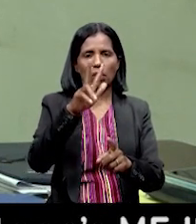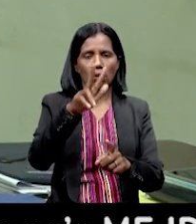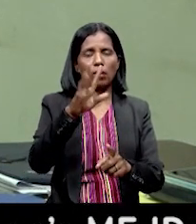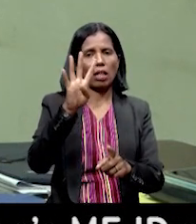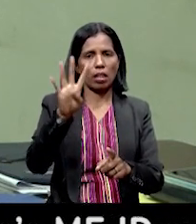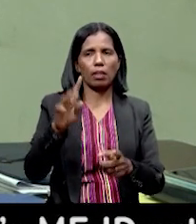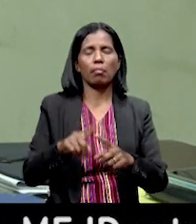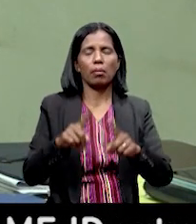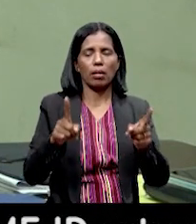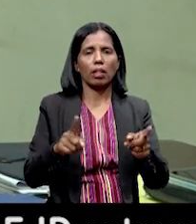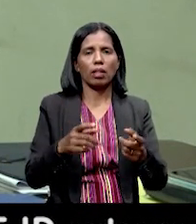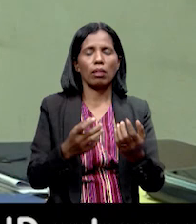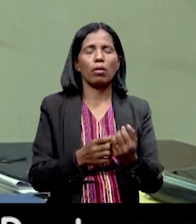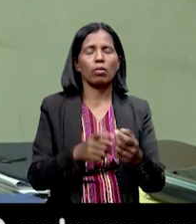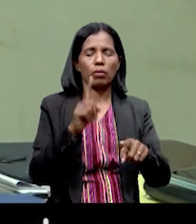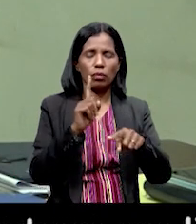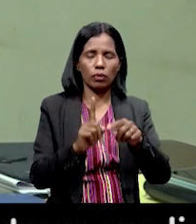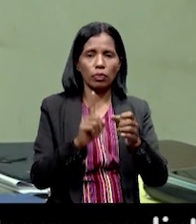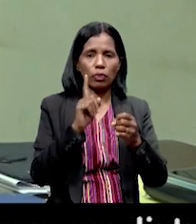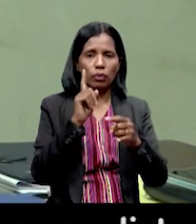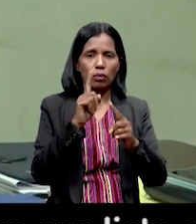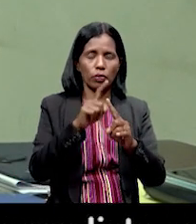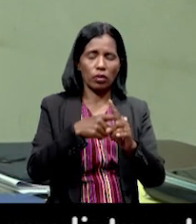hat ada ikus-ikus pandai tatama situasi ida